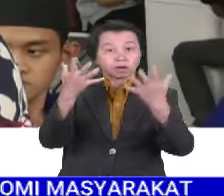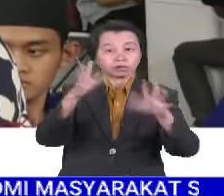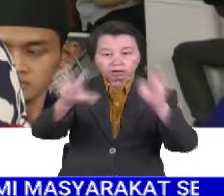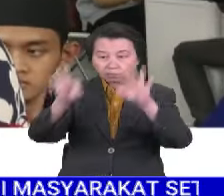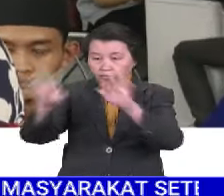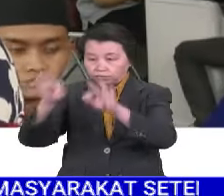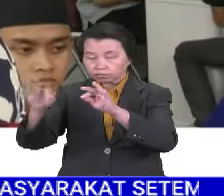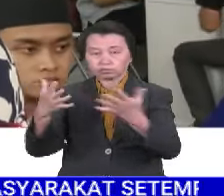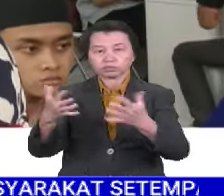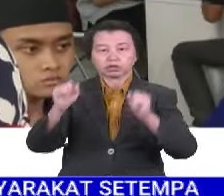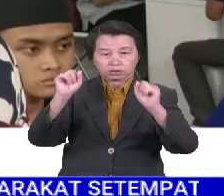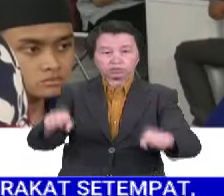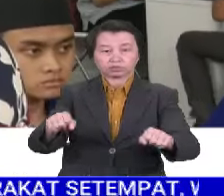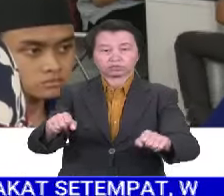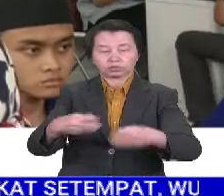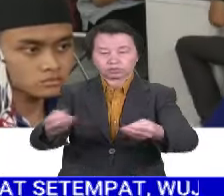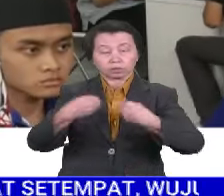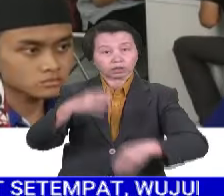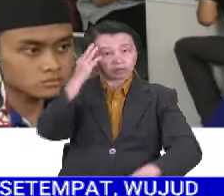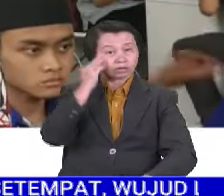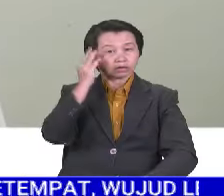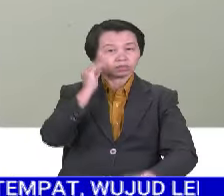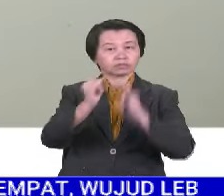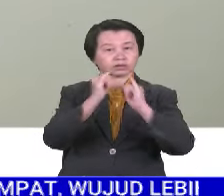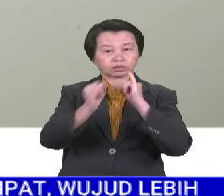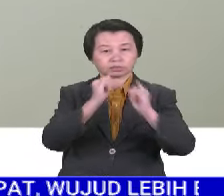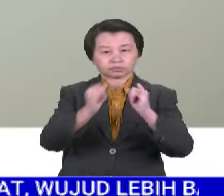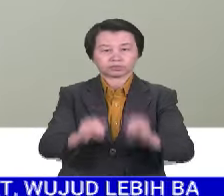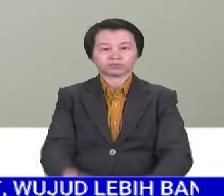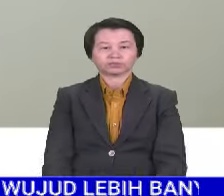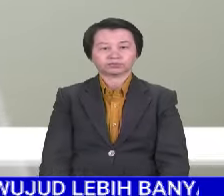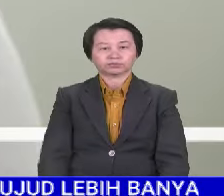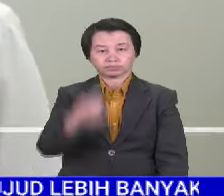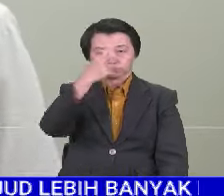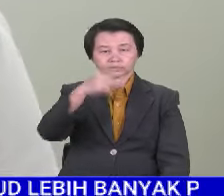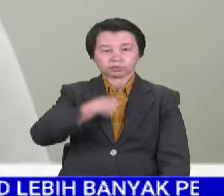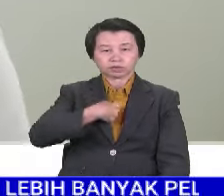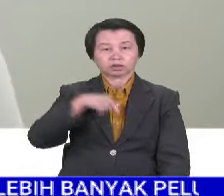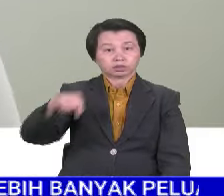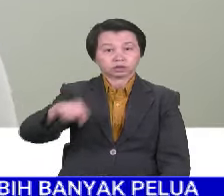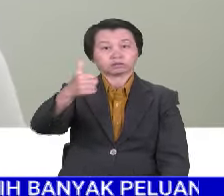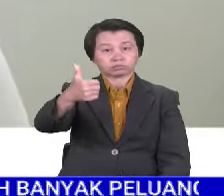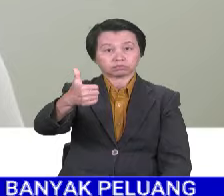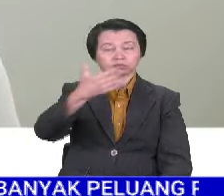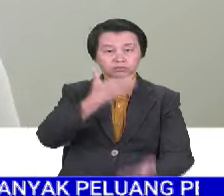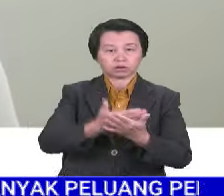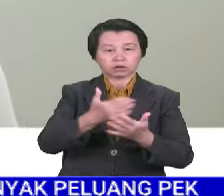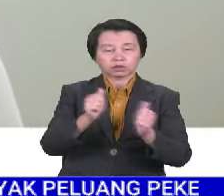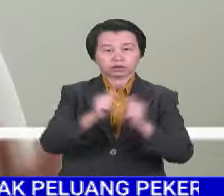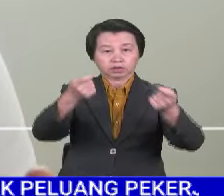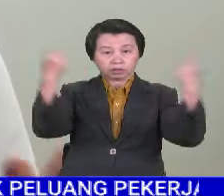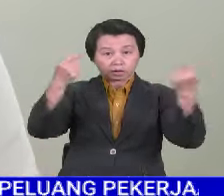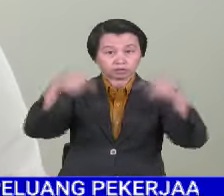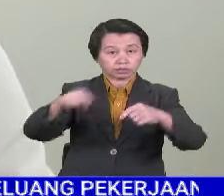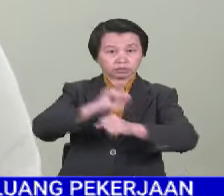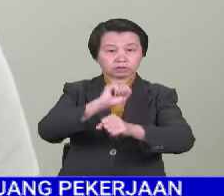dan boleh beri pengalaman lah untuk interview juga. So bagi saya ni salah satu inisiatif yang bagus. Dengan adanya benda ni, dengan